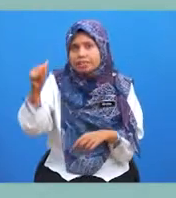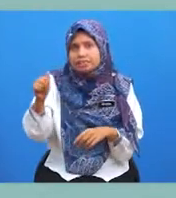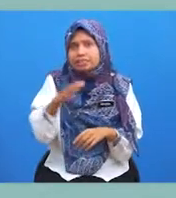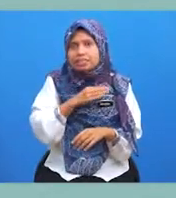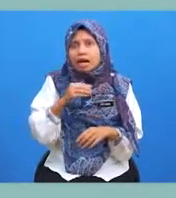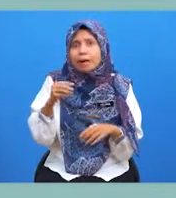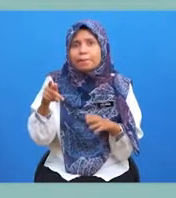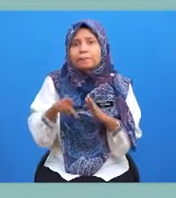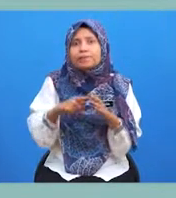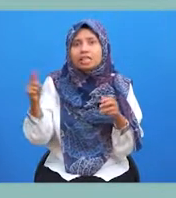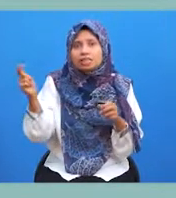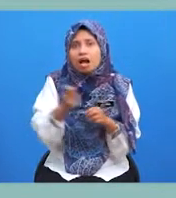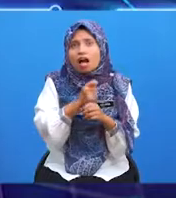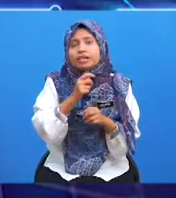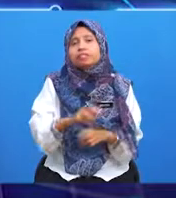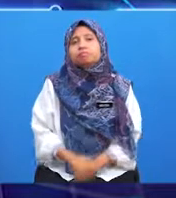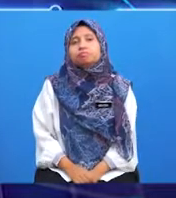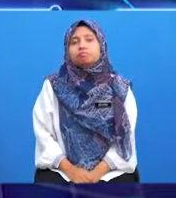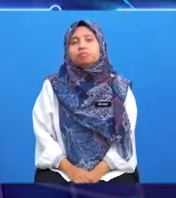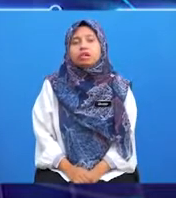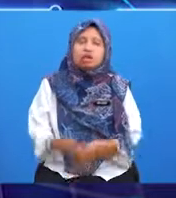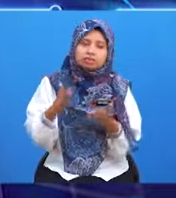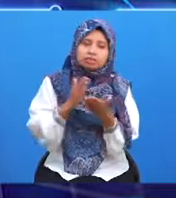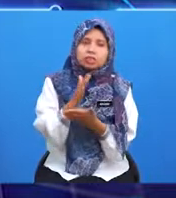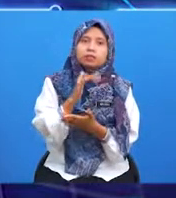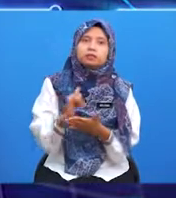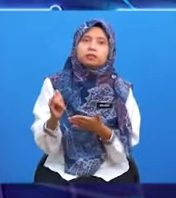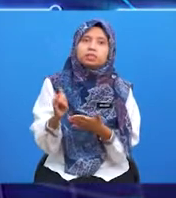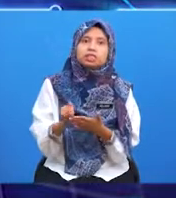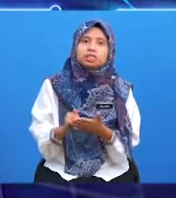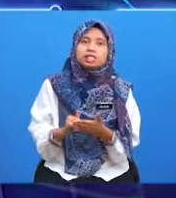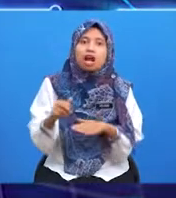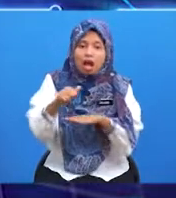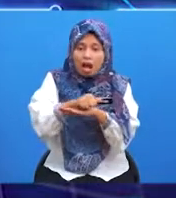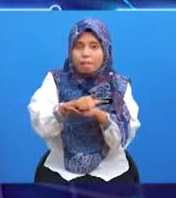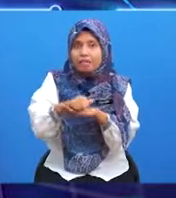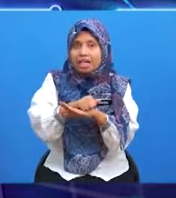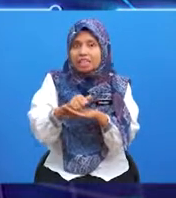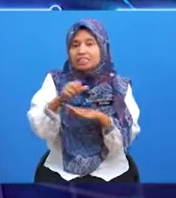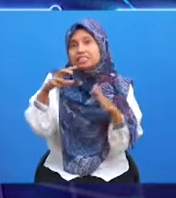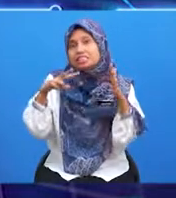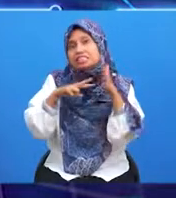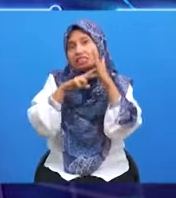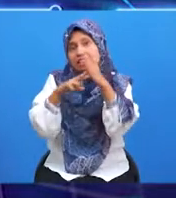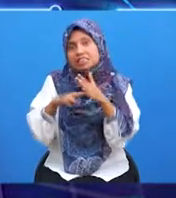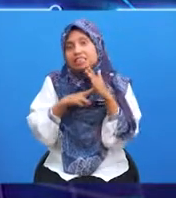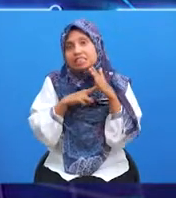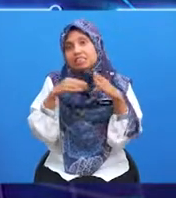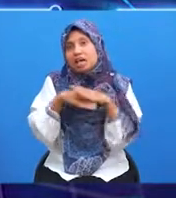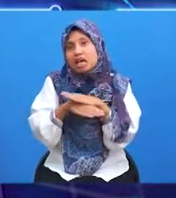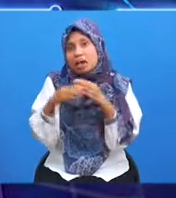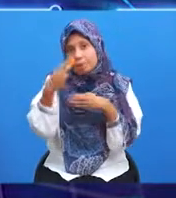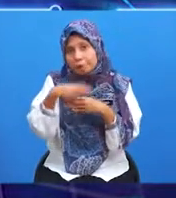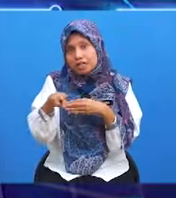lepas dan pertahanan. Seterusnya, aplikasi satelit dalam penghantaran